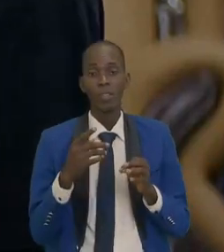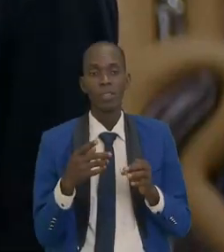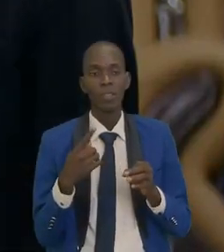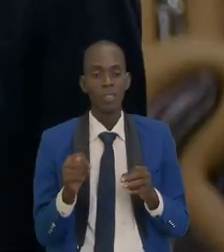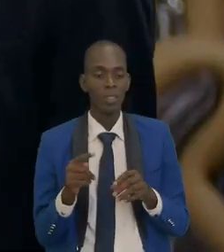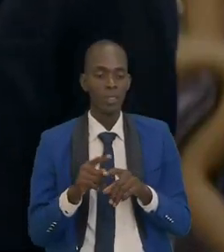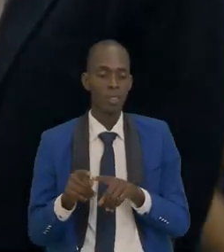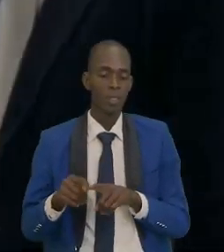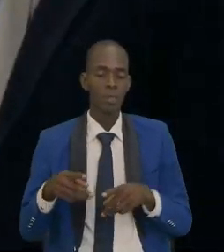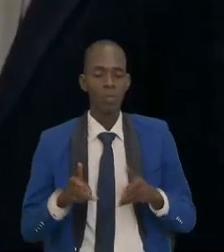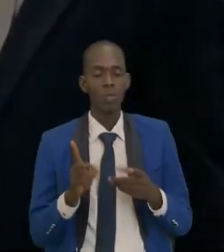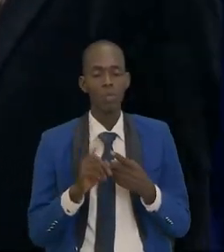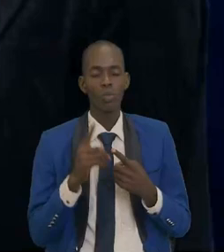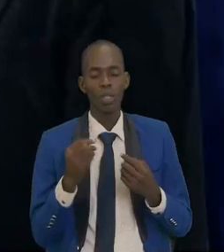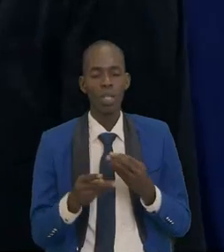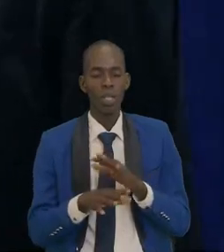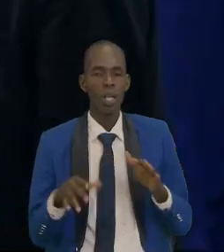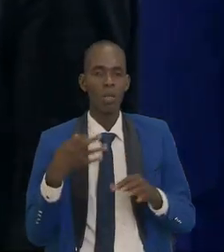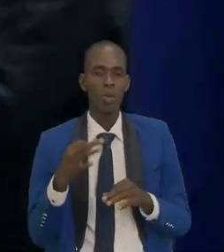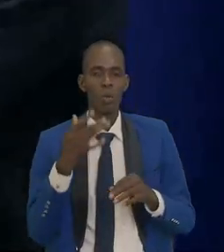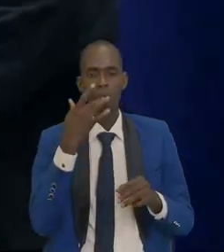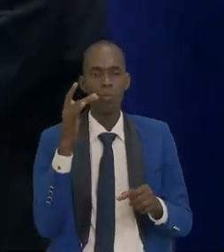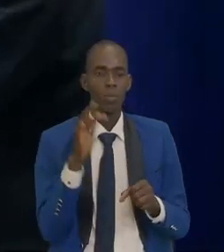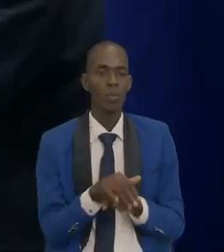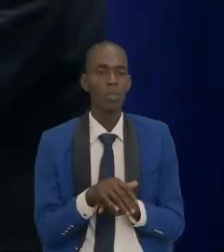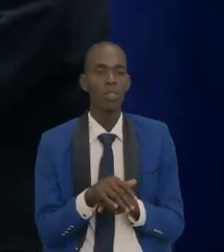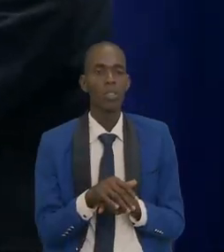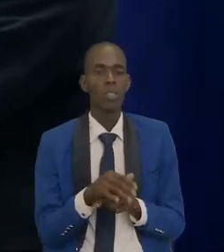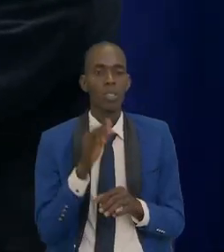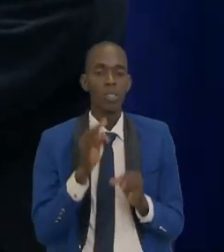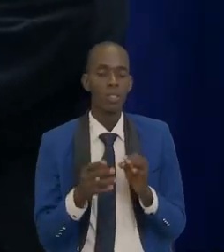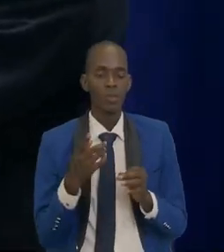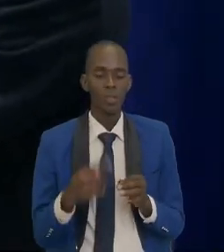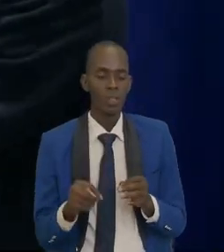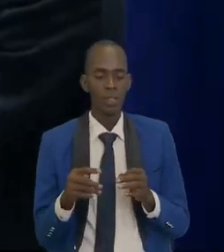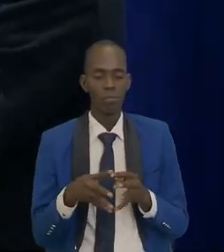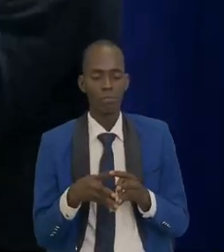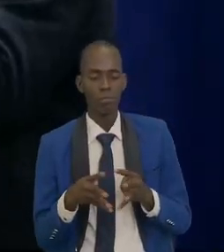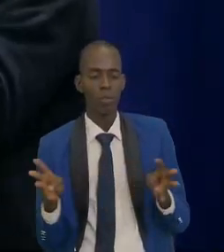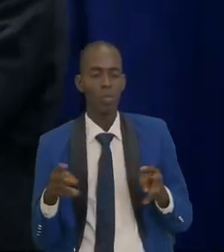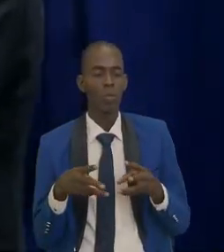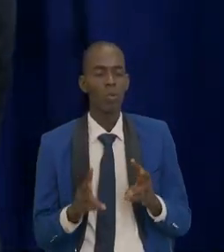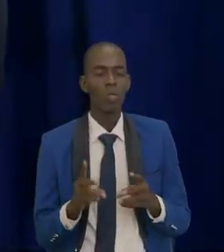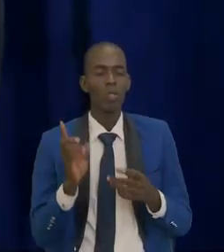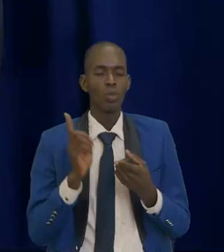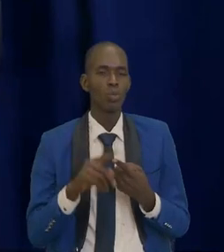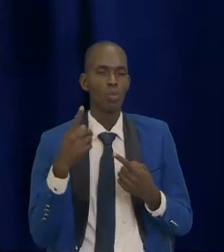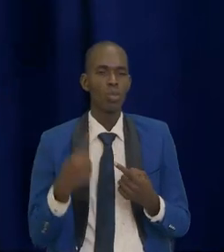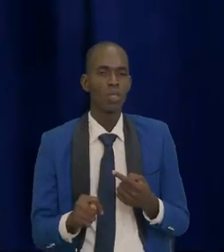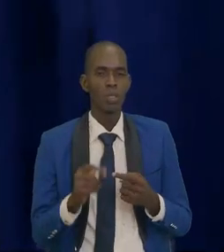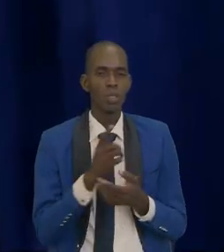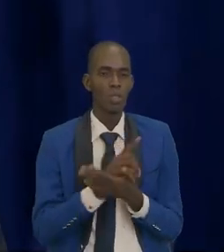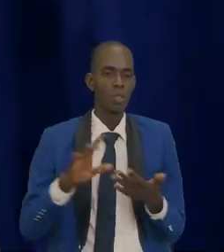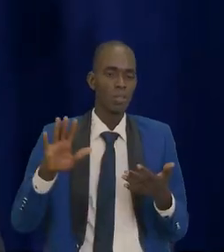C'est la porte qui mène dans la à la terre promise. C'est la porte qui conduit au